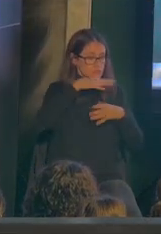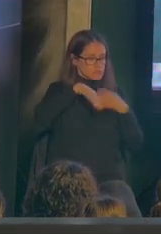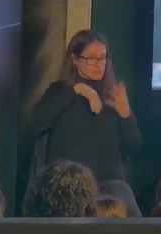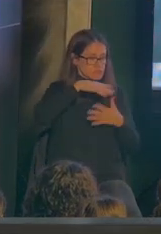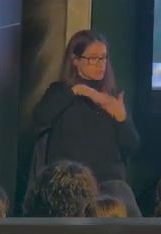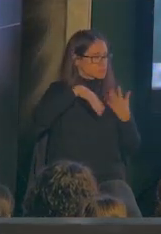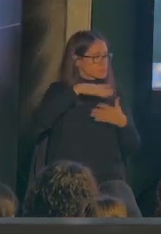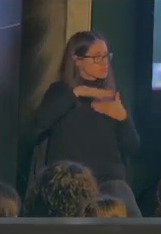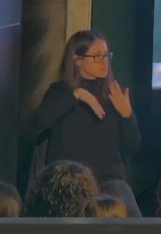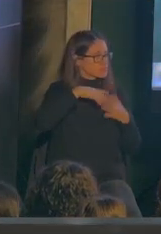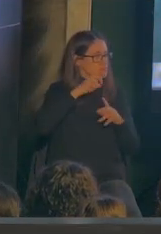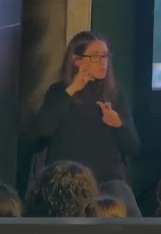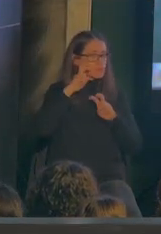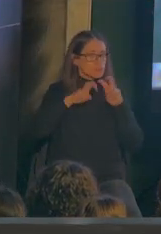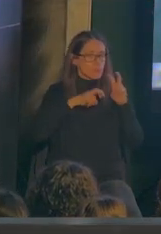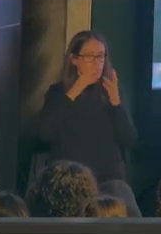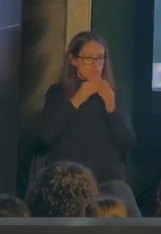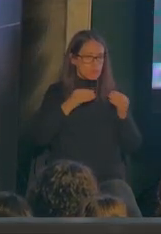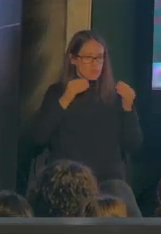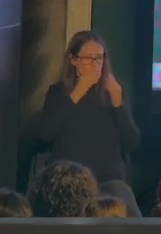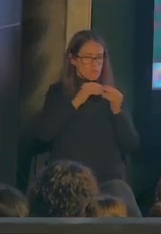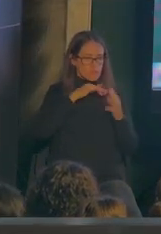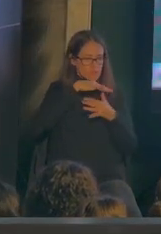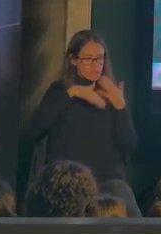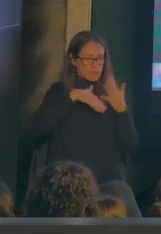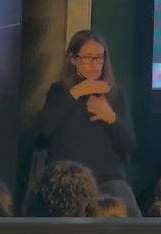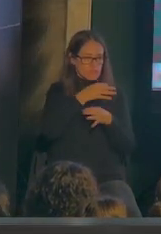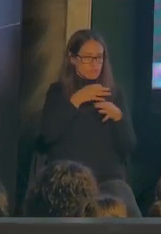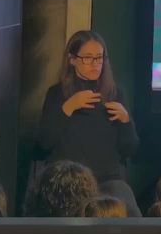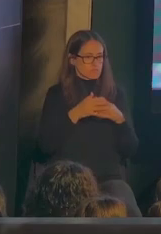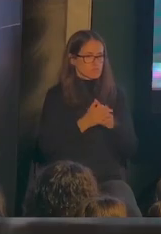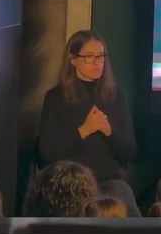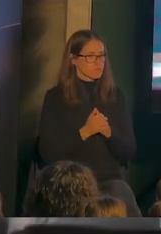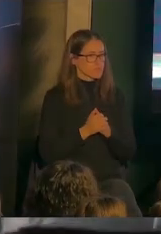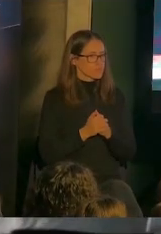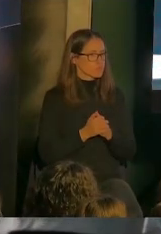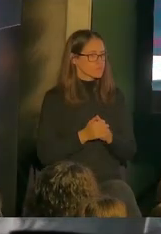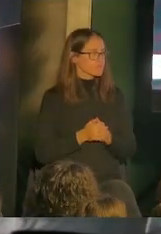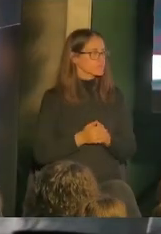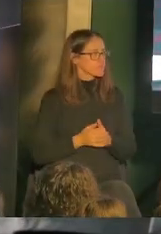dissolgui tot perfectament.